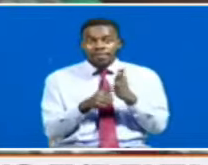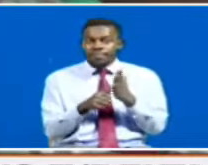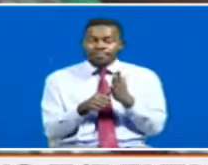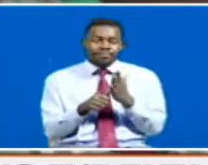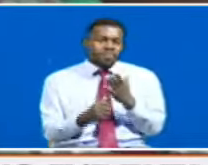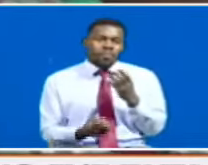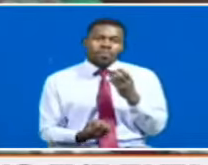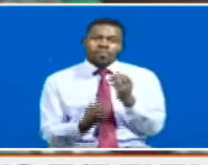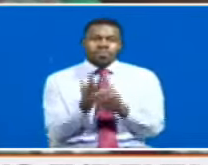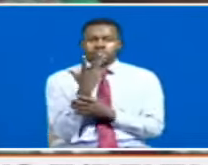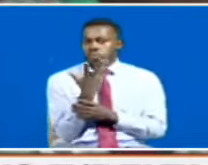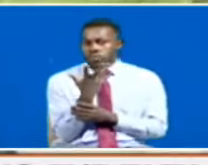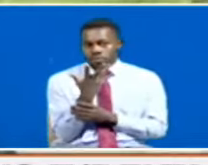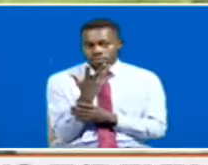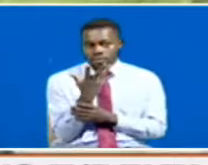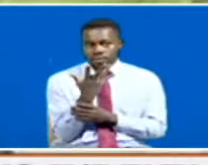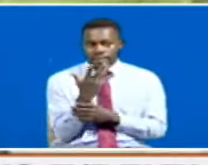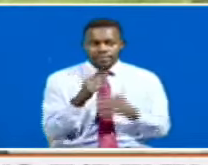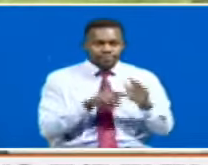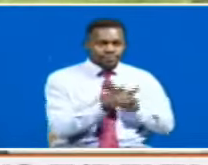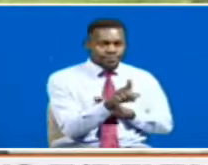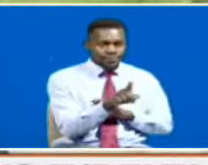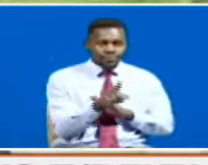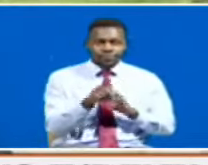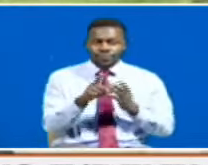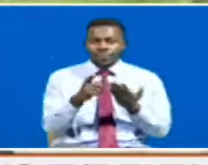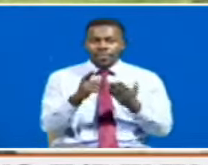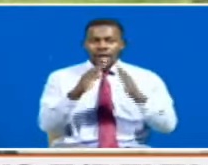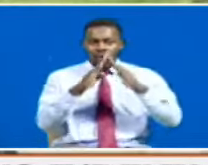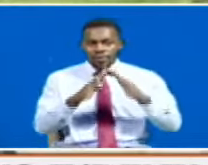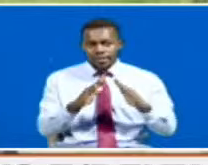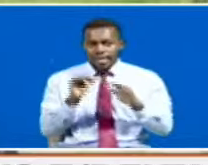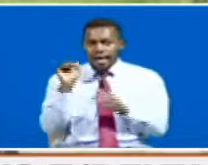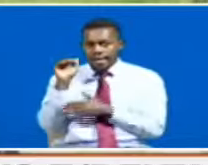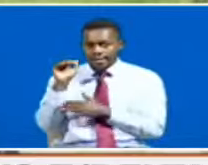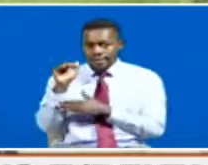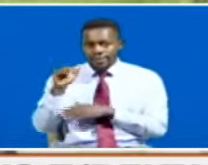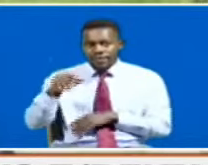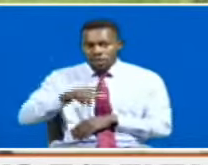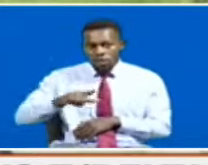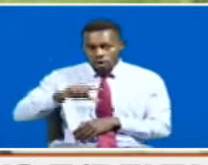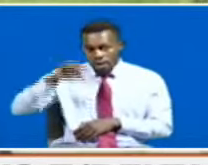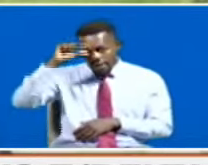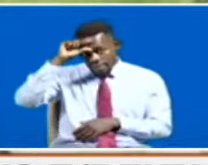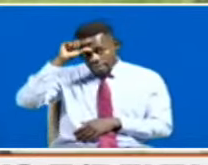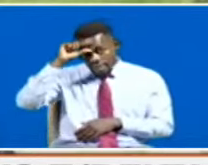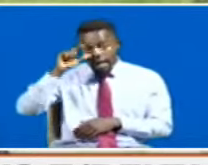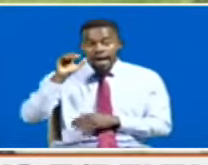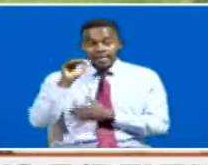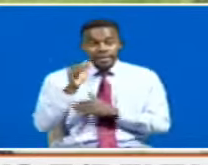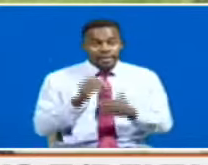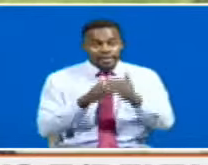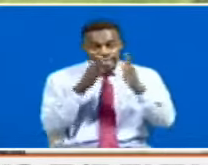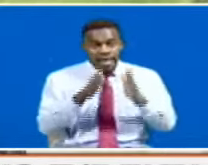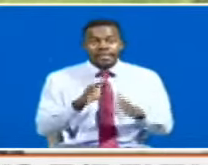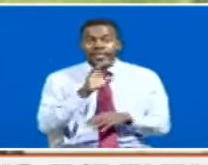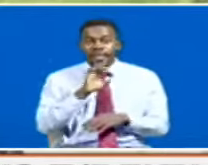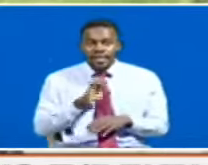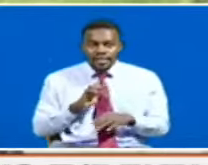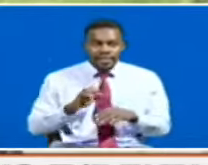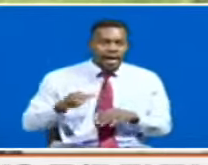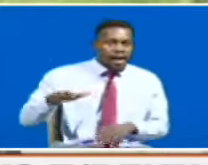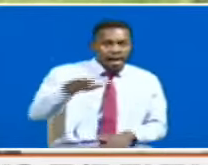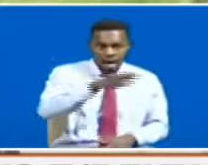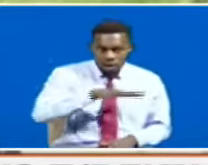mahali hadi kwa manyumba. We call upon the government, especially the local government, the leaders, elders around this